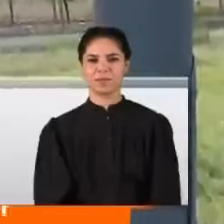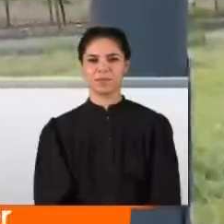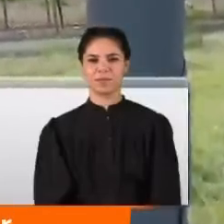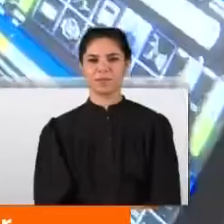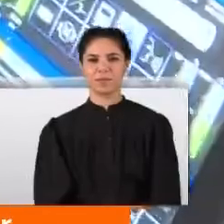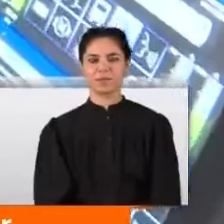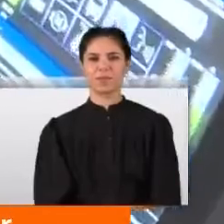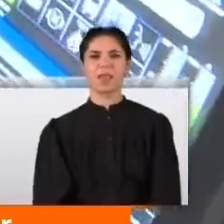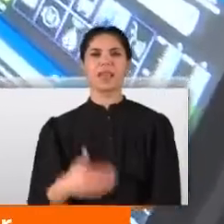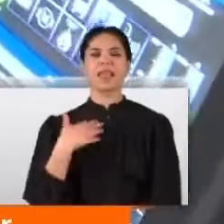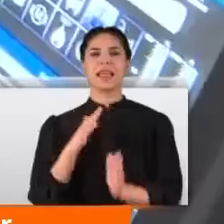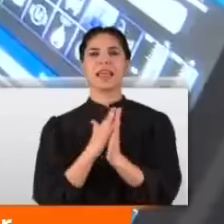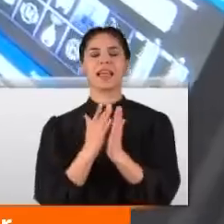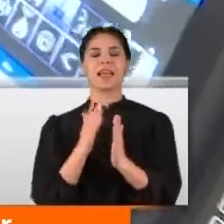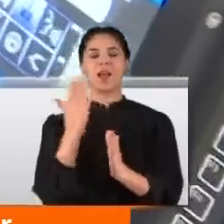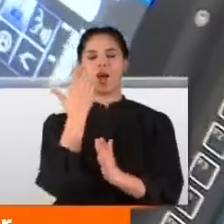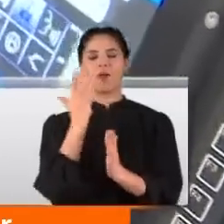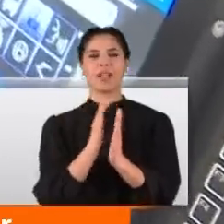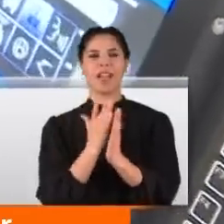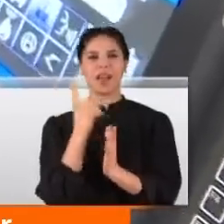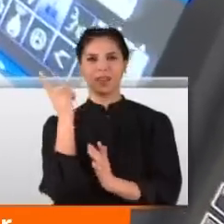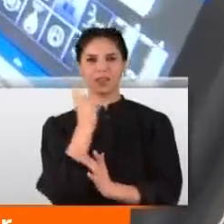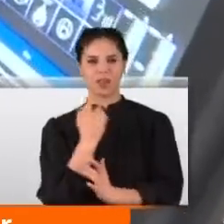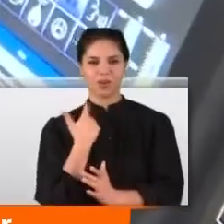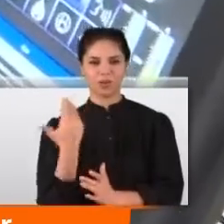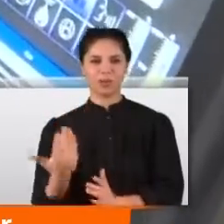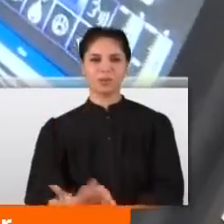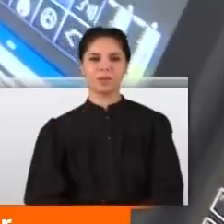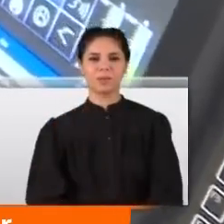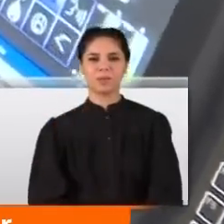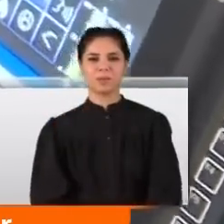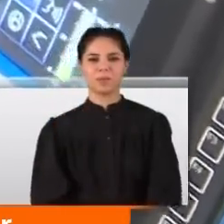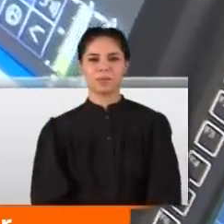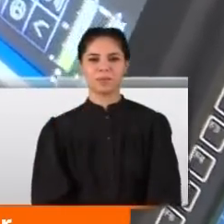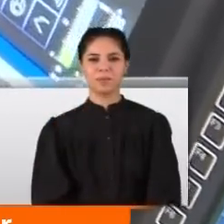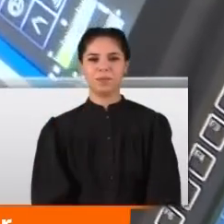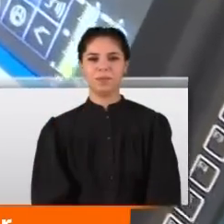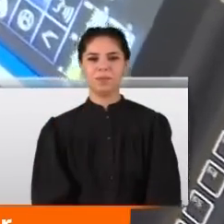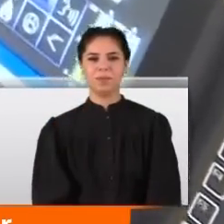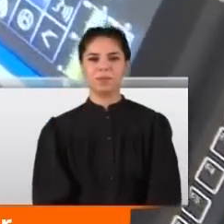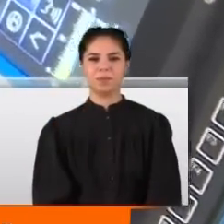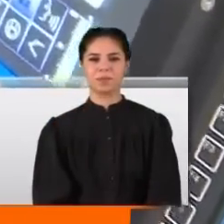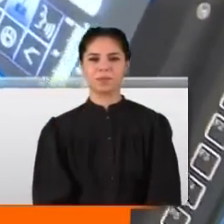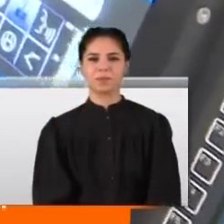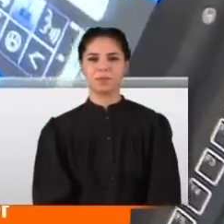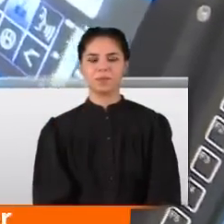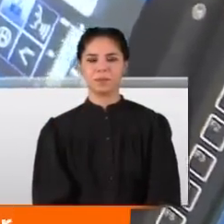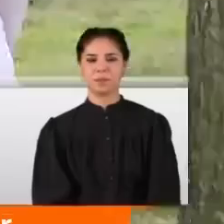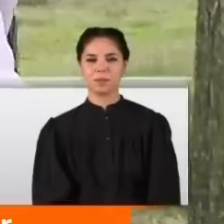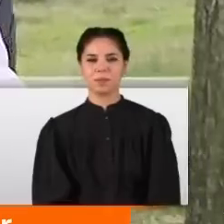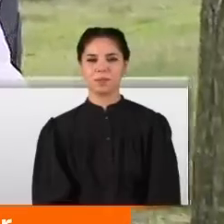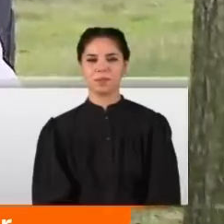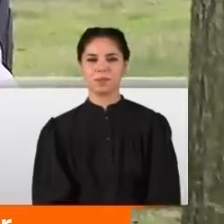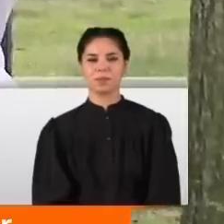Karnelerimizi sordu. Karne nasıl düşünüyorsun? Takdir. Takdir. Hepsi. Hepsi.